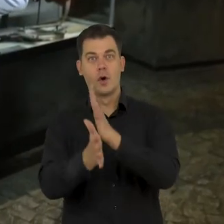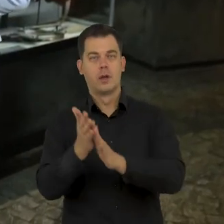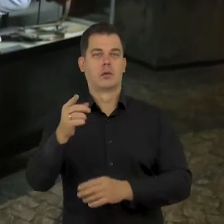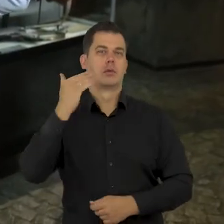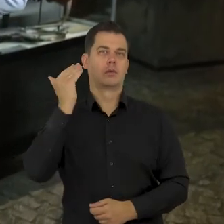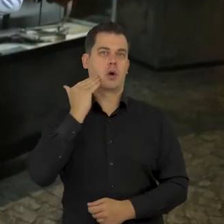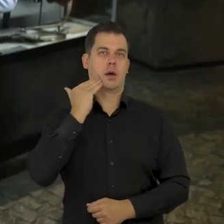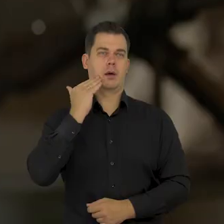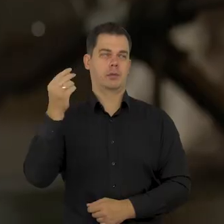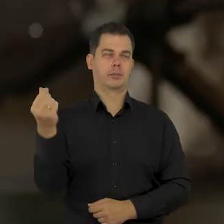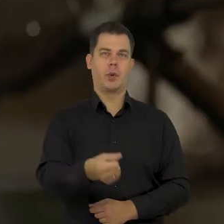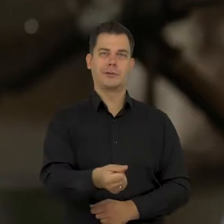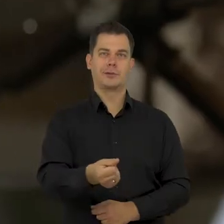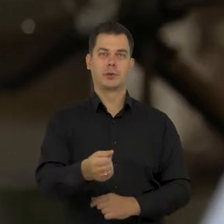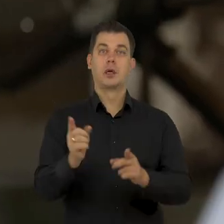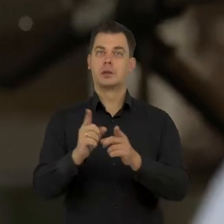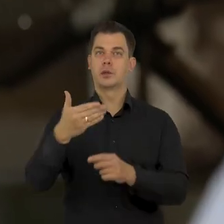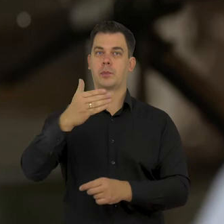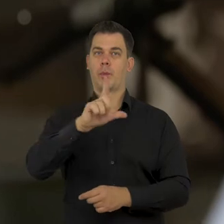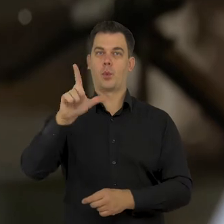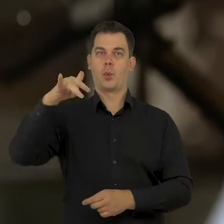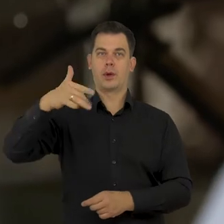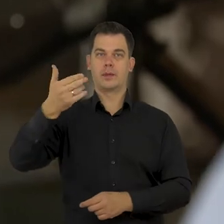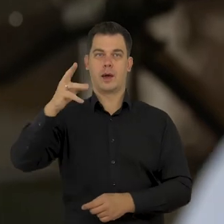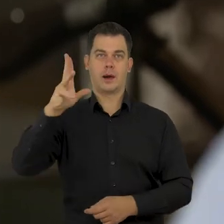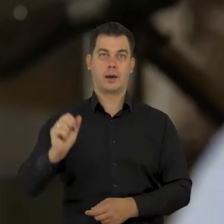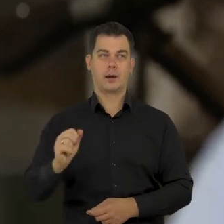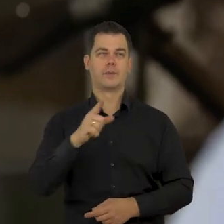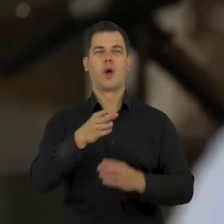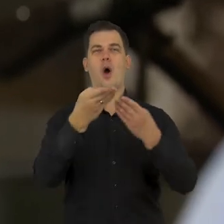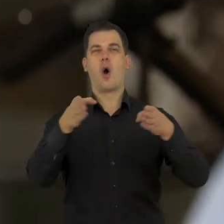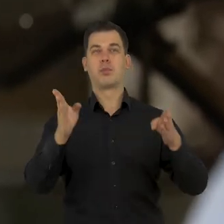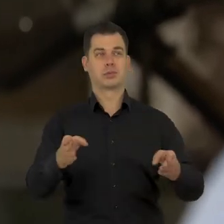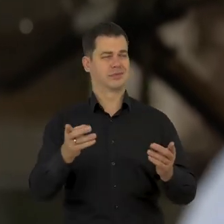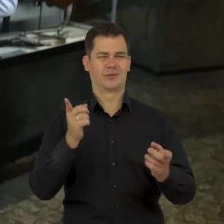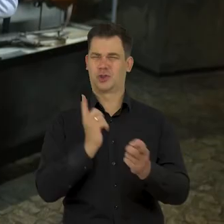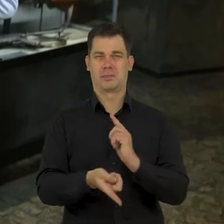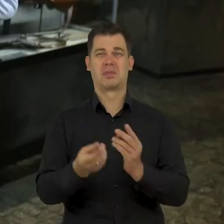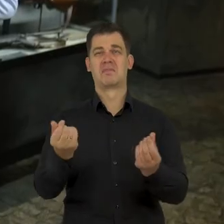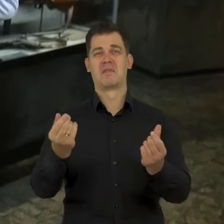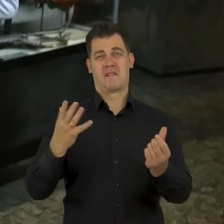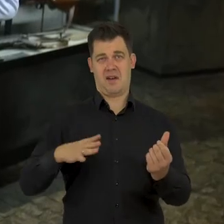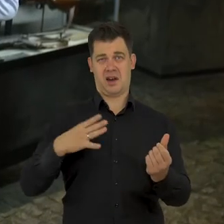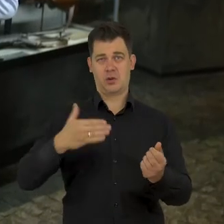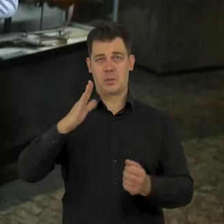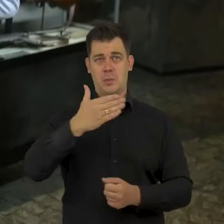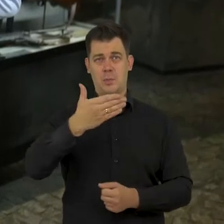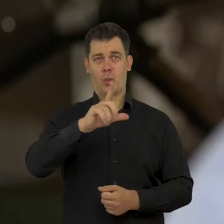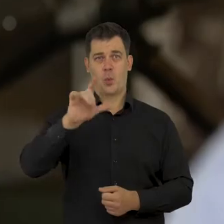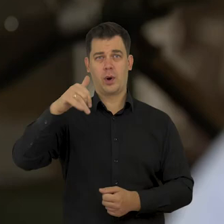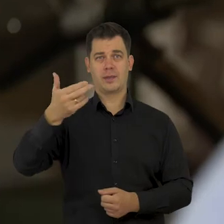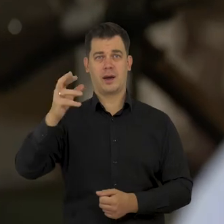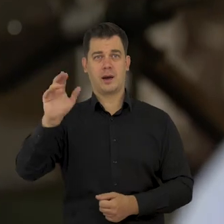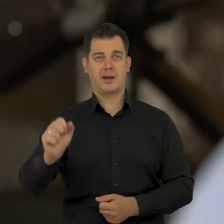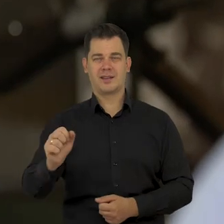również dostali dosyć sporą ilość młynarek. Te młynarki w obozach jenieckich bardzo szybko przestały mieć jakiekolwiek znaczenie.